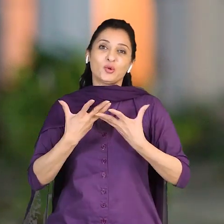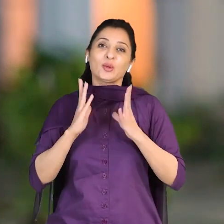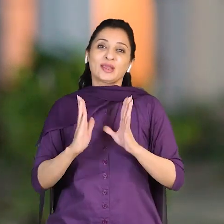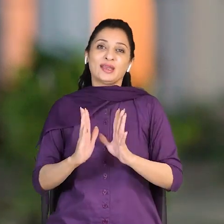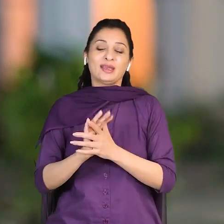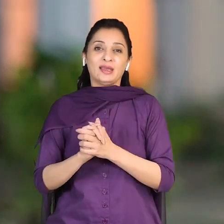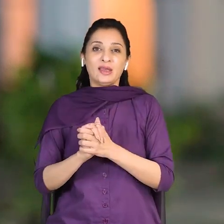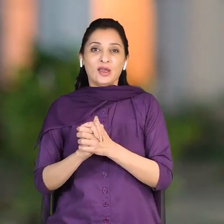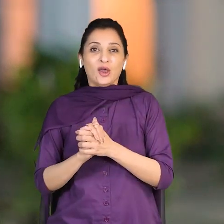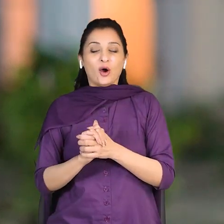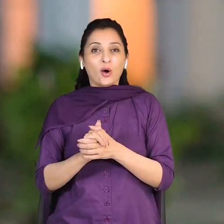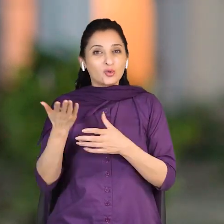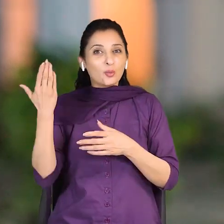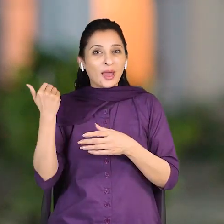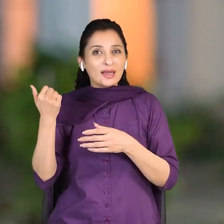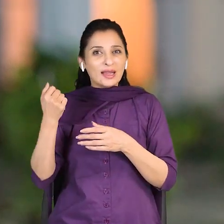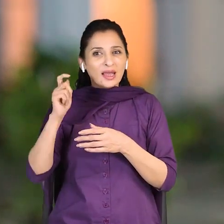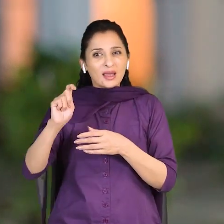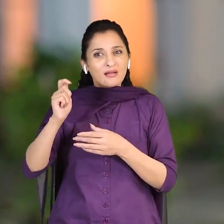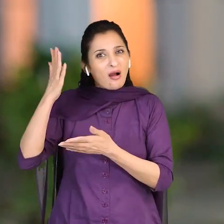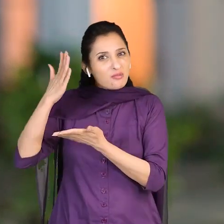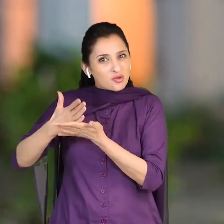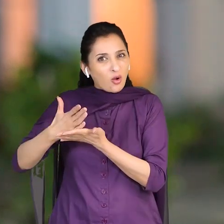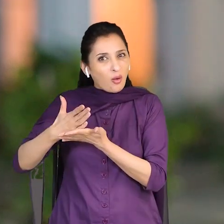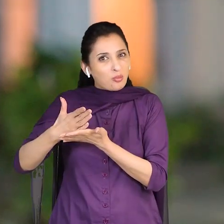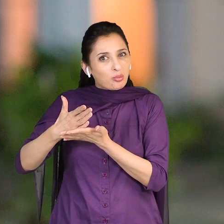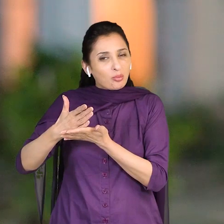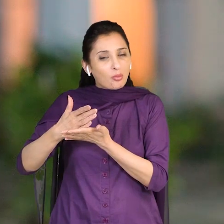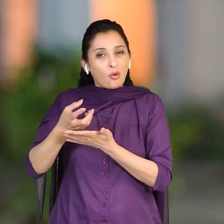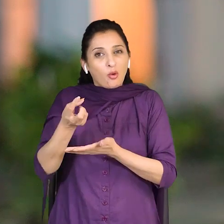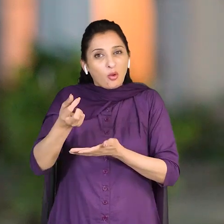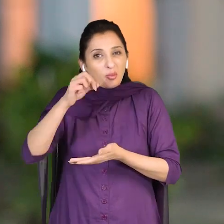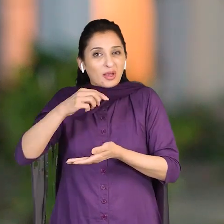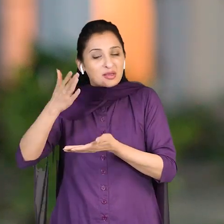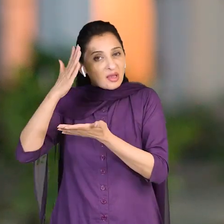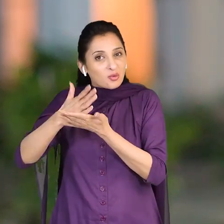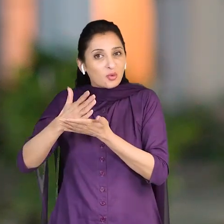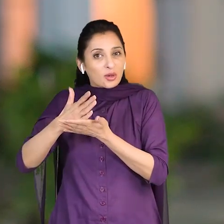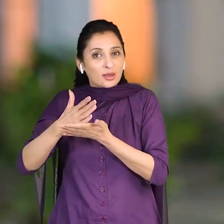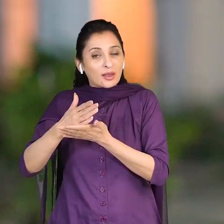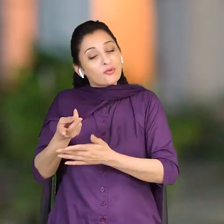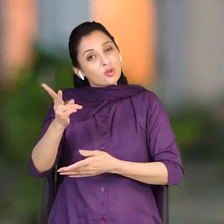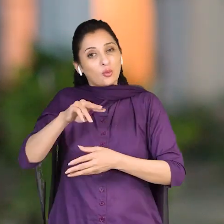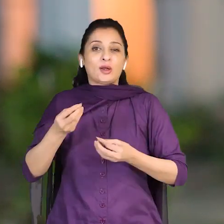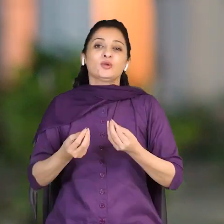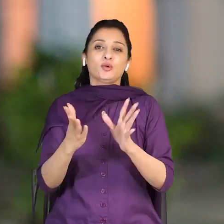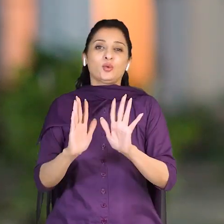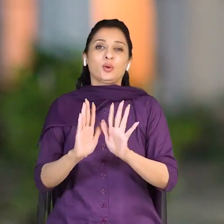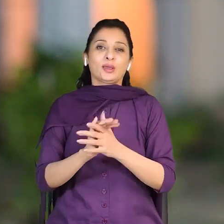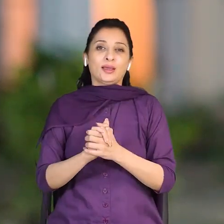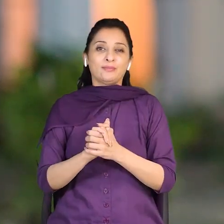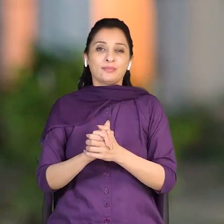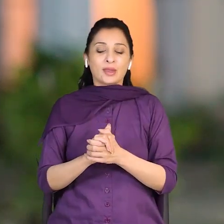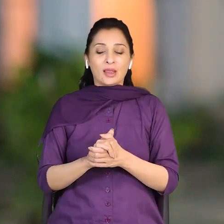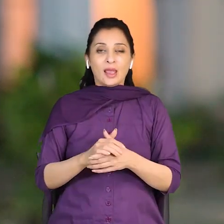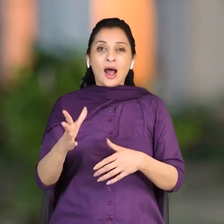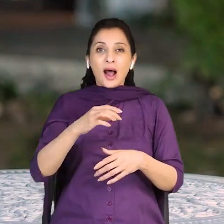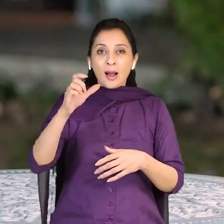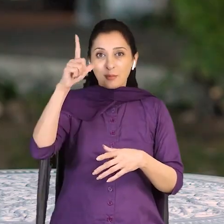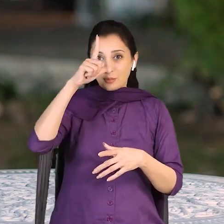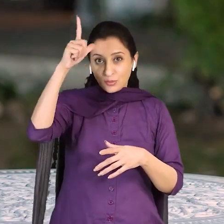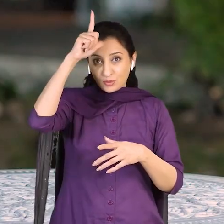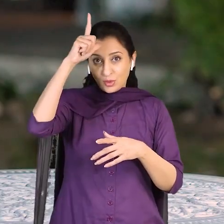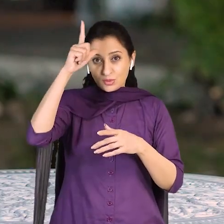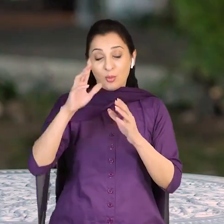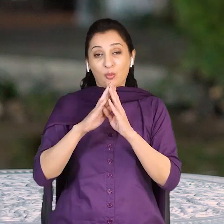से हौसला अफ़ज़ाई हो रही है और जो काम एक तरह से रुका हुआ था उन लोगों का भी आमदनी, वो एक सिलसिला फिर से शुरू हुआ है।